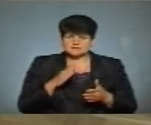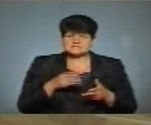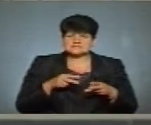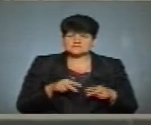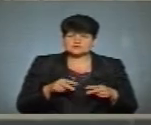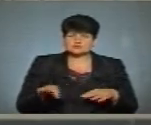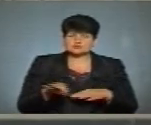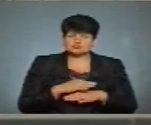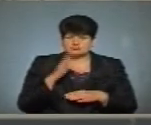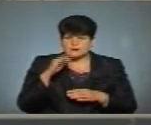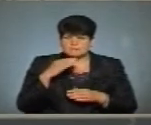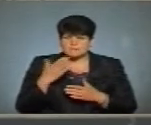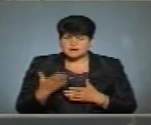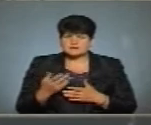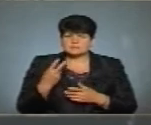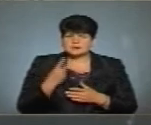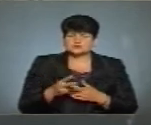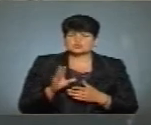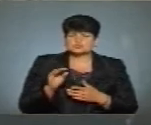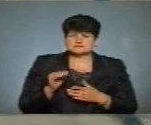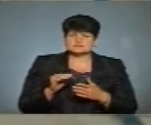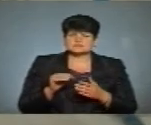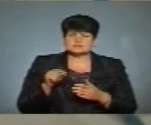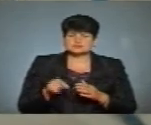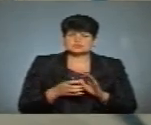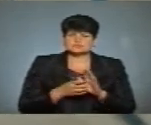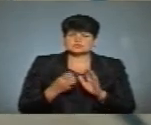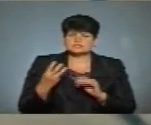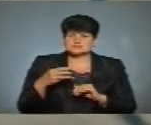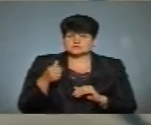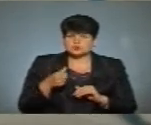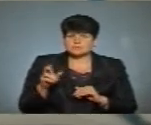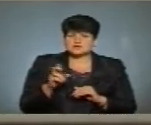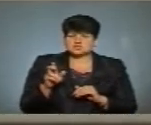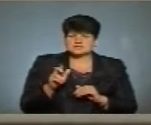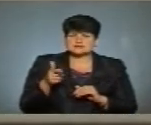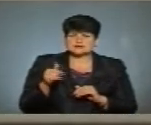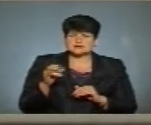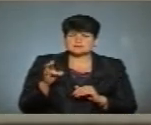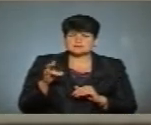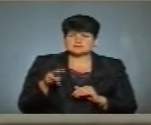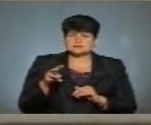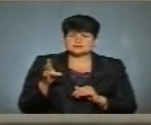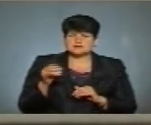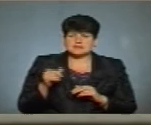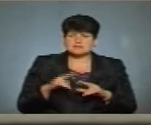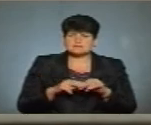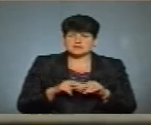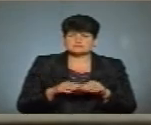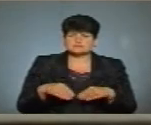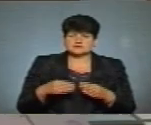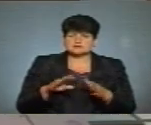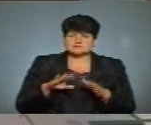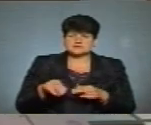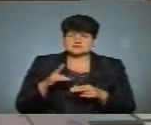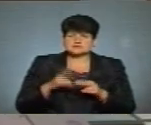одруження батька. Тут ми бачимо учнівський квиток 1930 року Бережанської гімназії та паспорт, виданий після закінчення